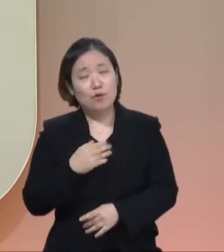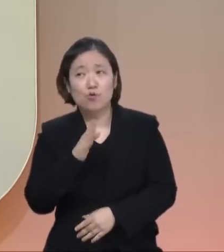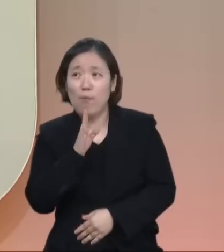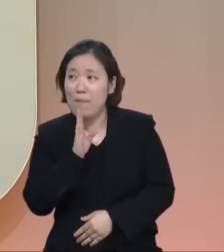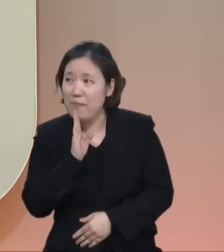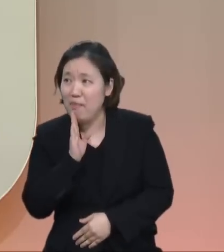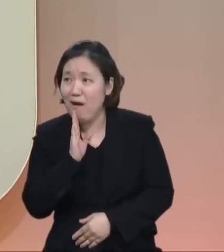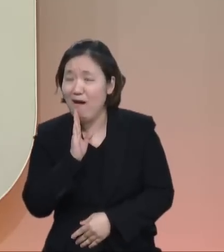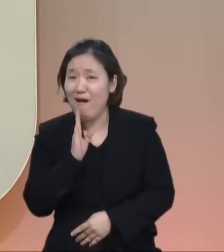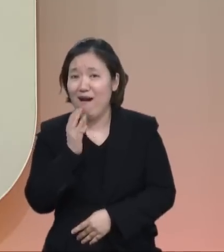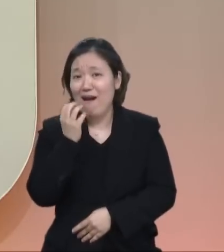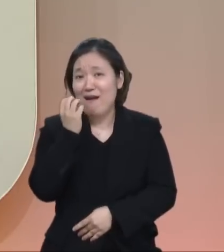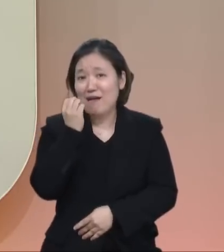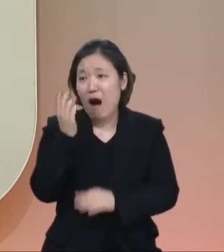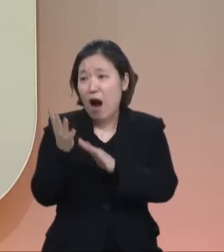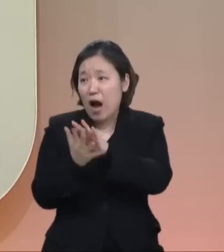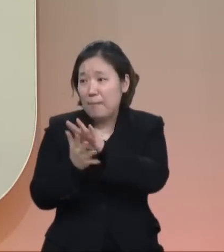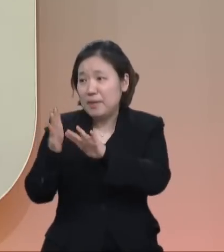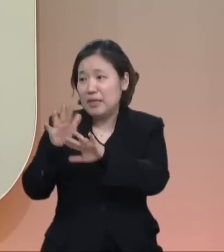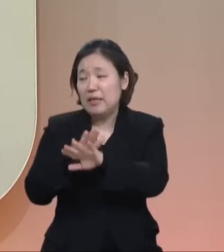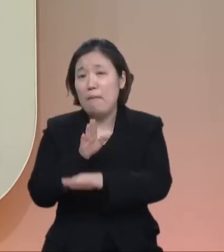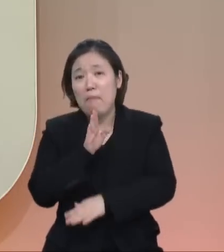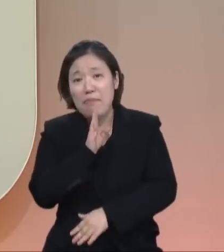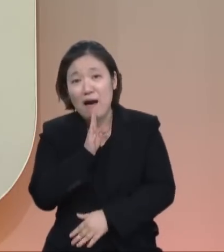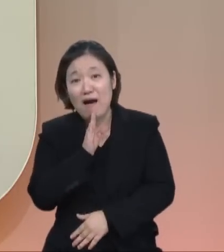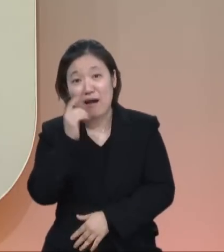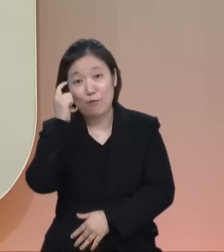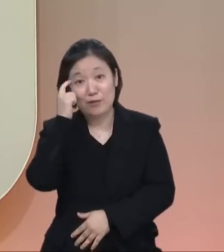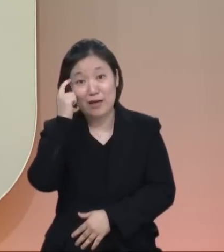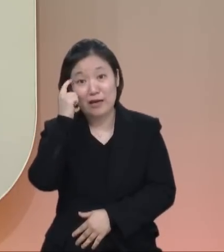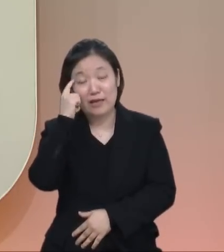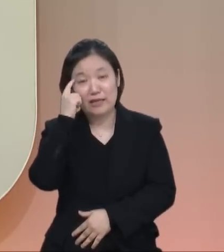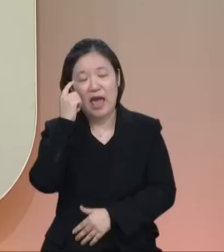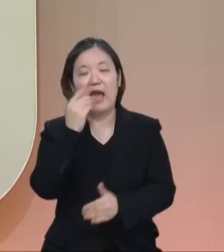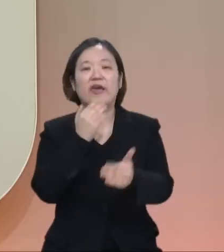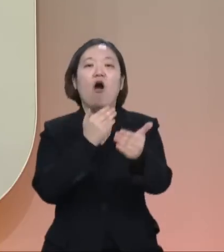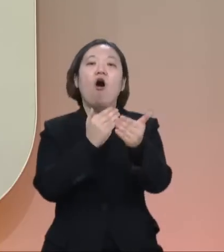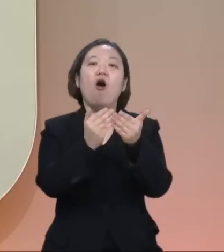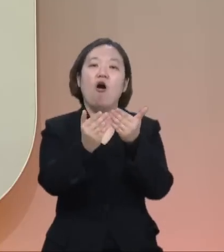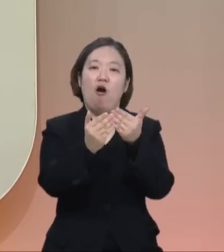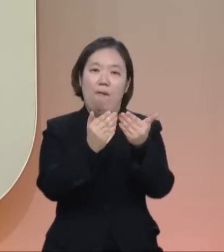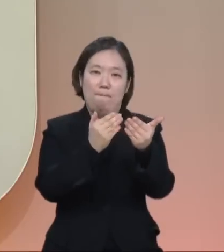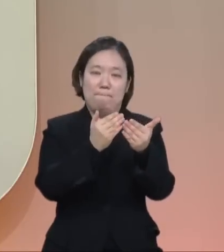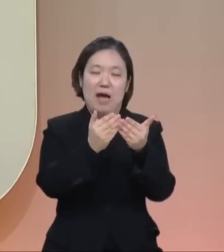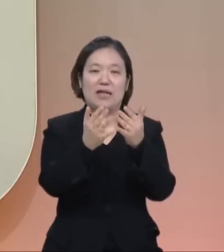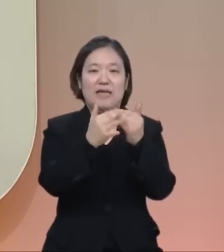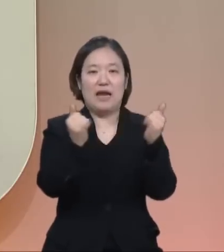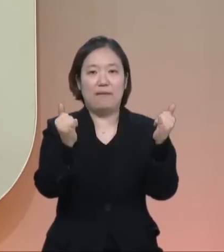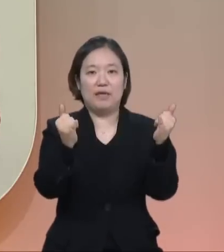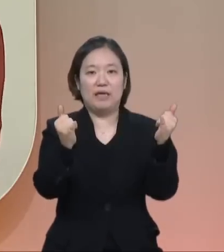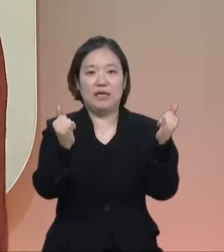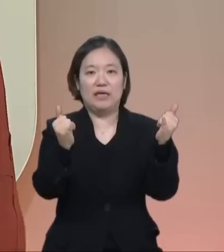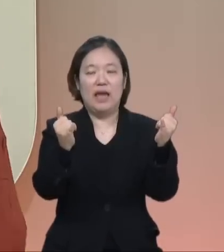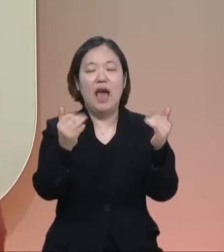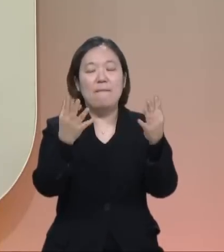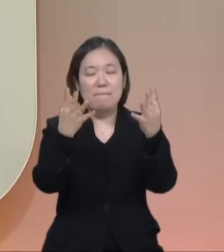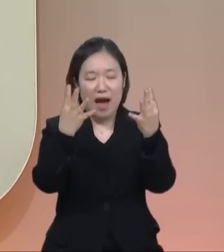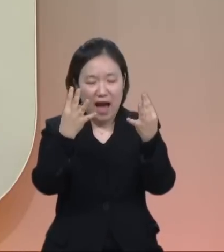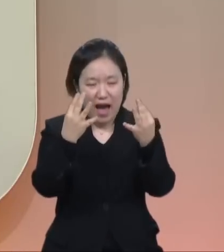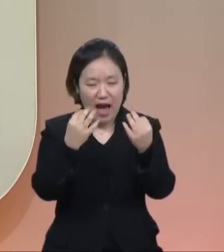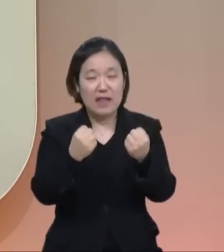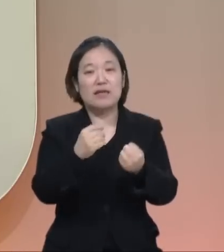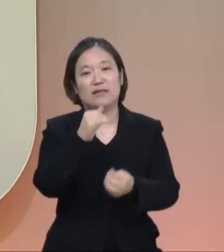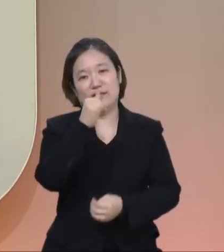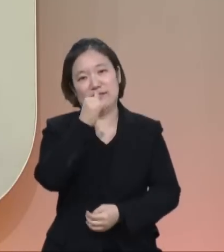싶었는데 실제로 체험하신 그런 이제 갑피 받으신 분들이 아주 아주